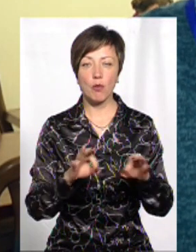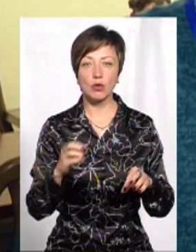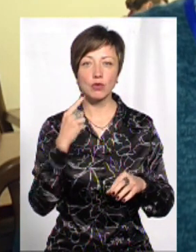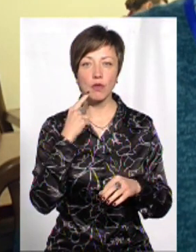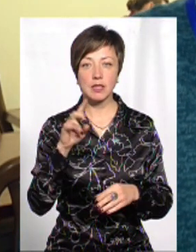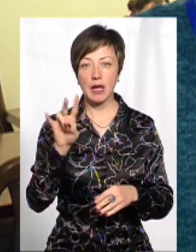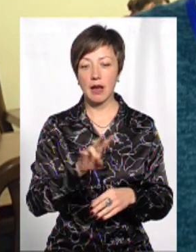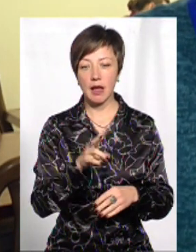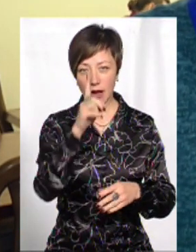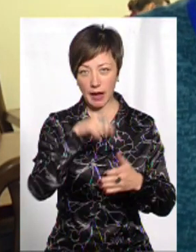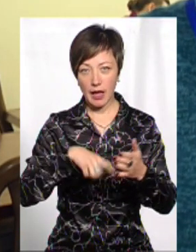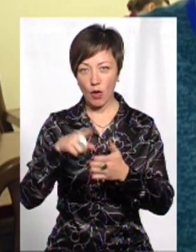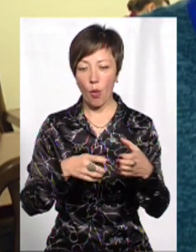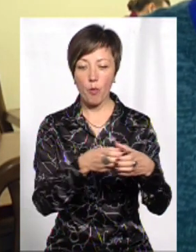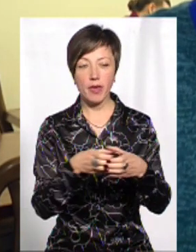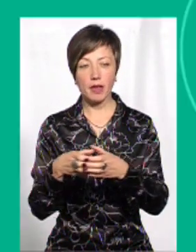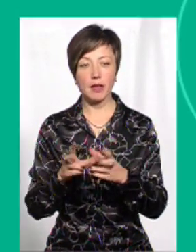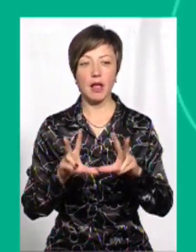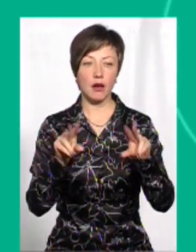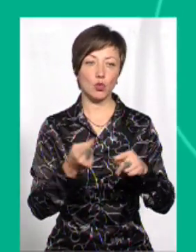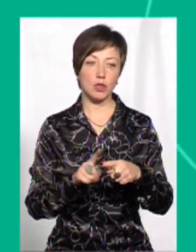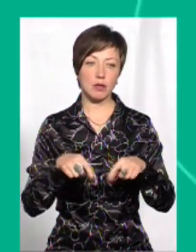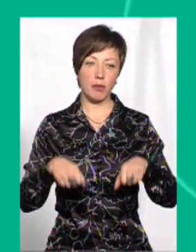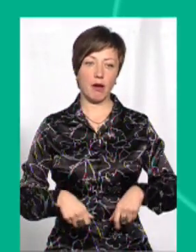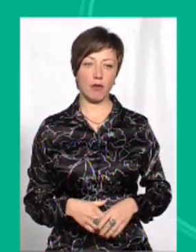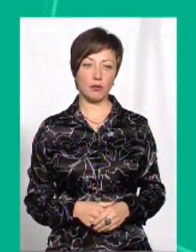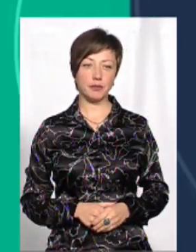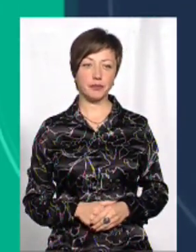релігійні об'єднання теж гарантує це право.